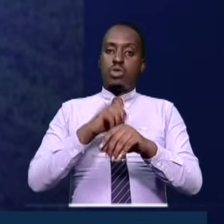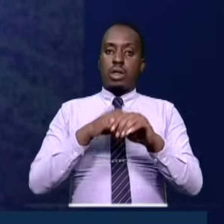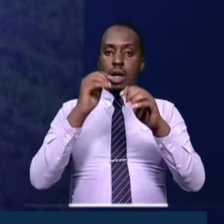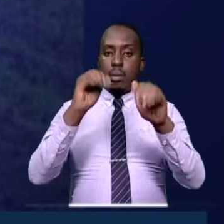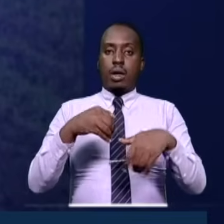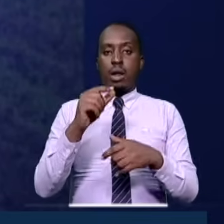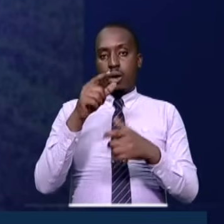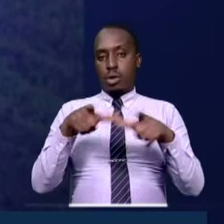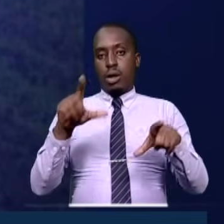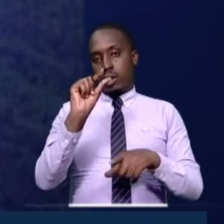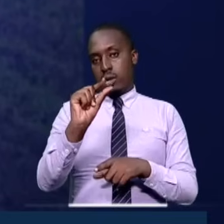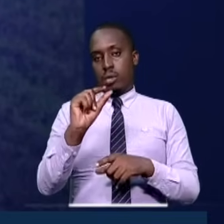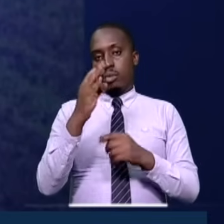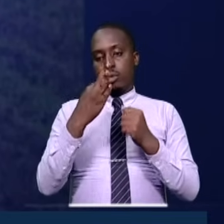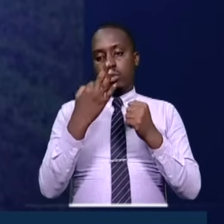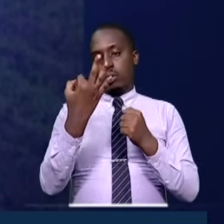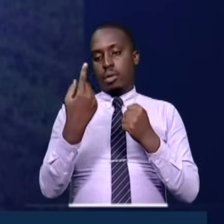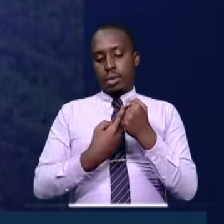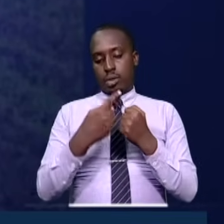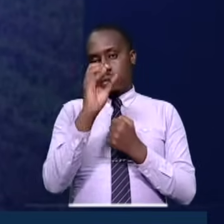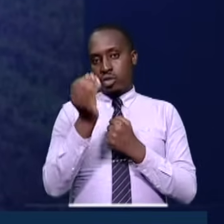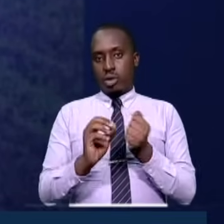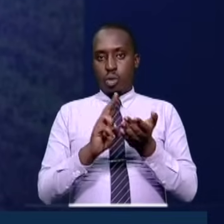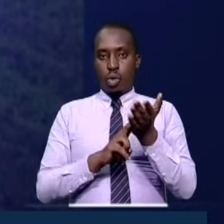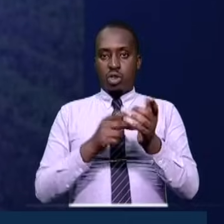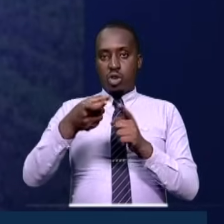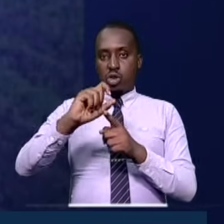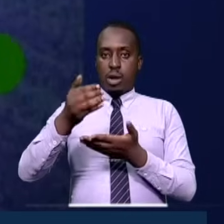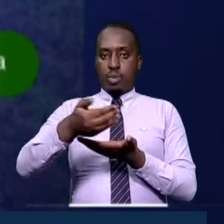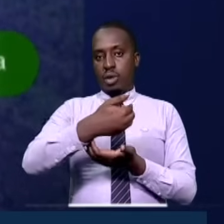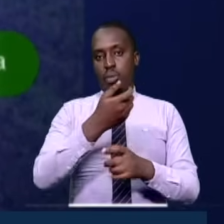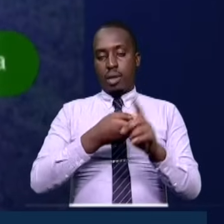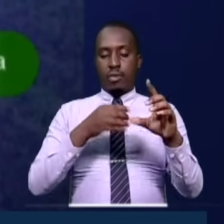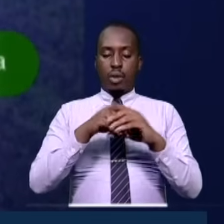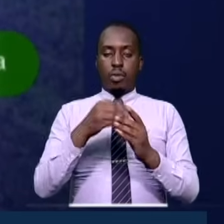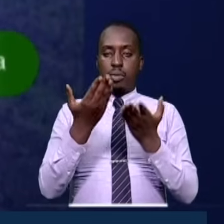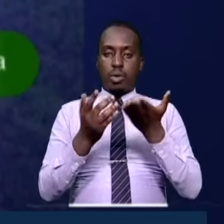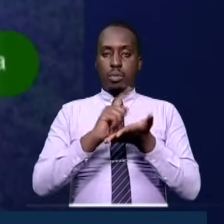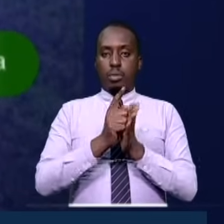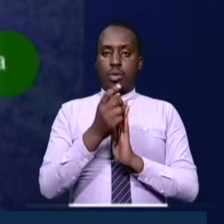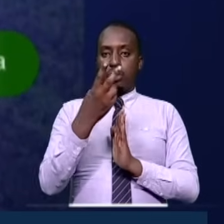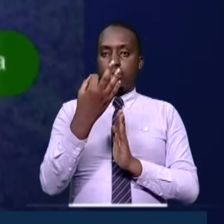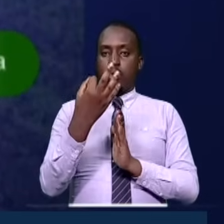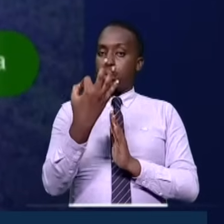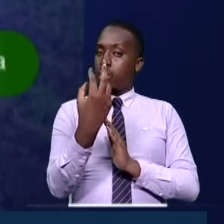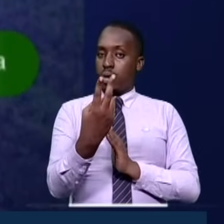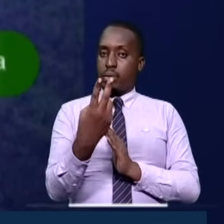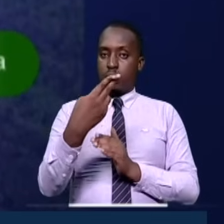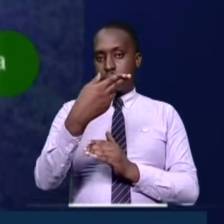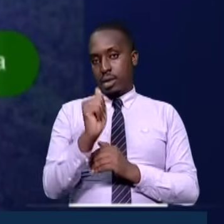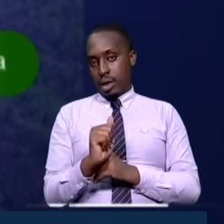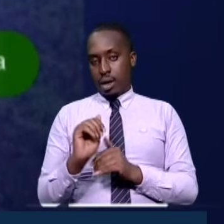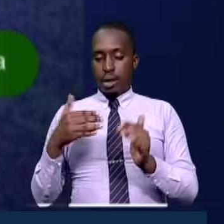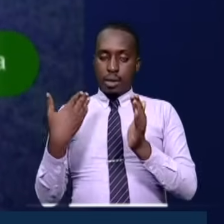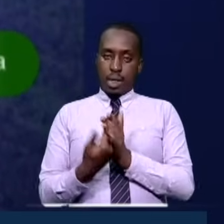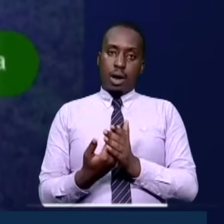ku buso buto ari 36%. Gukoresha inyongeramusaruro byo byavuye ku biro 32 kuri hegitari bigera